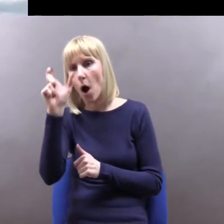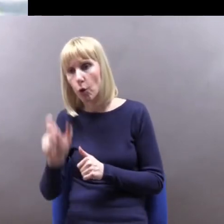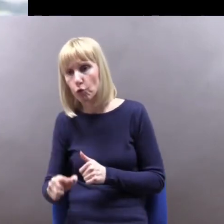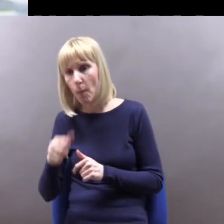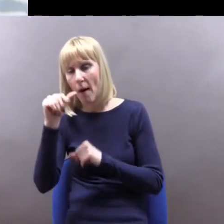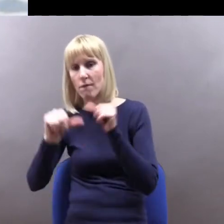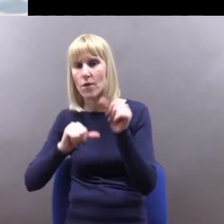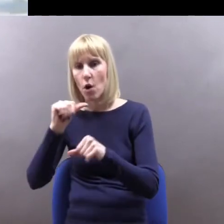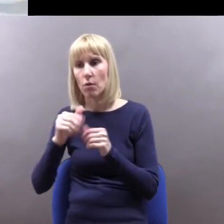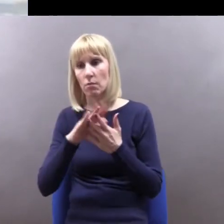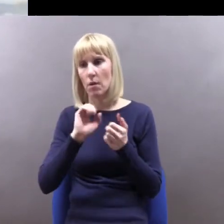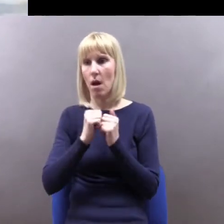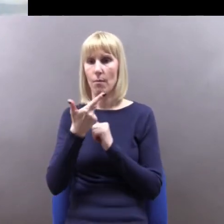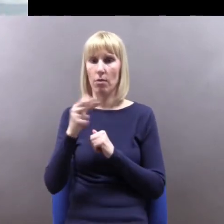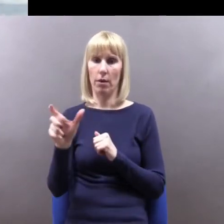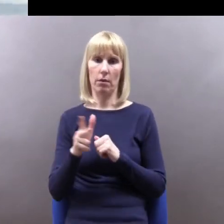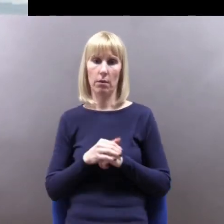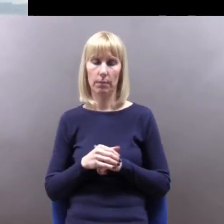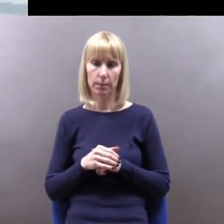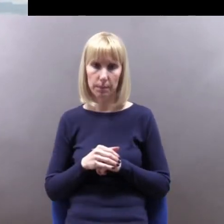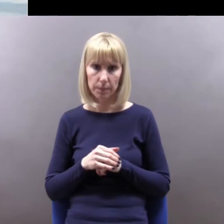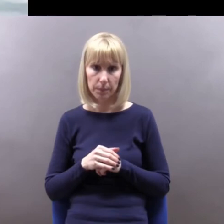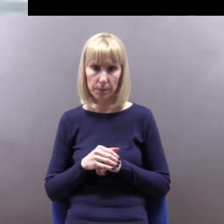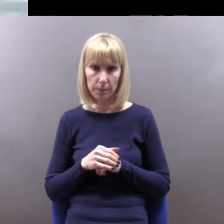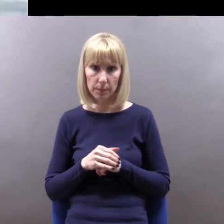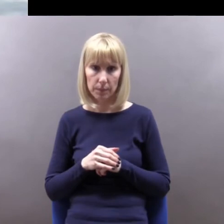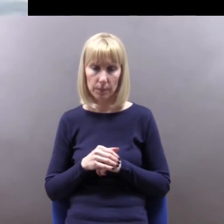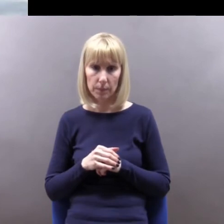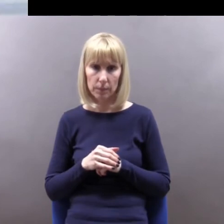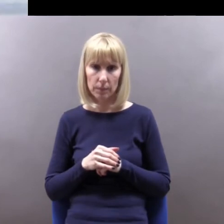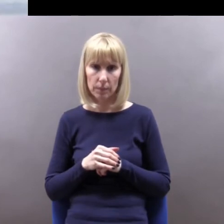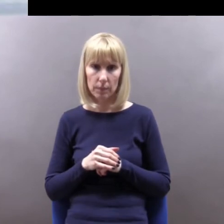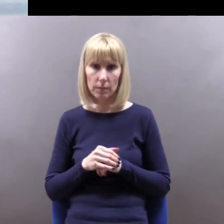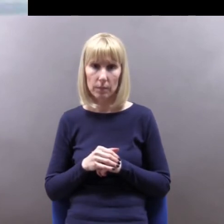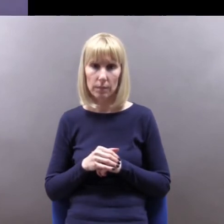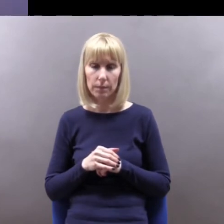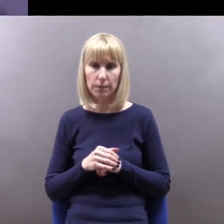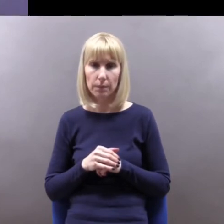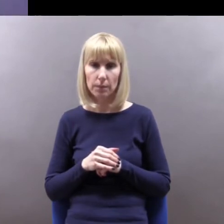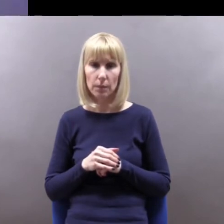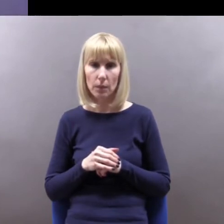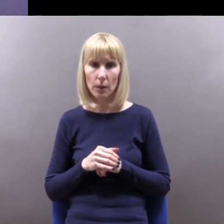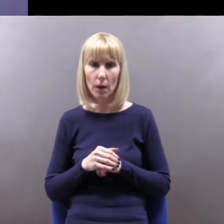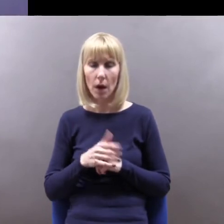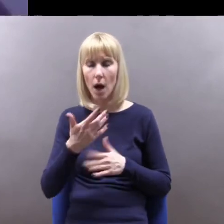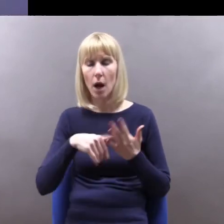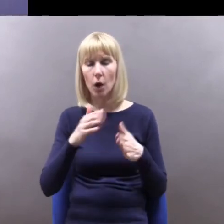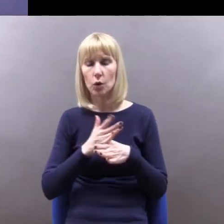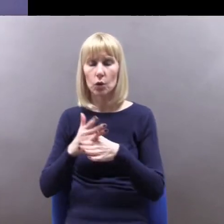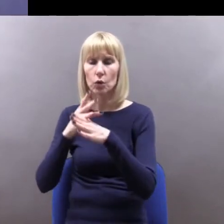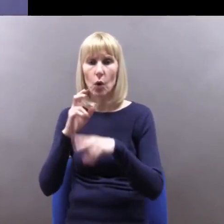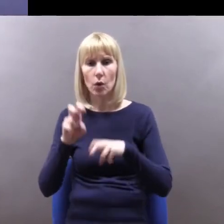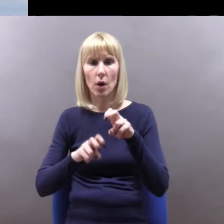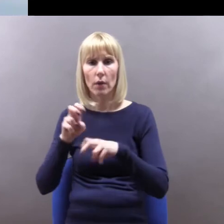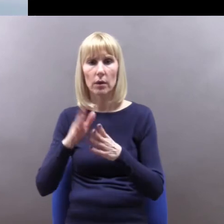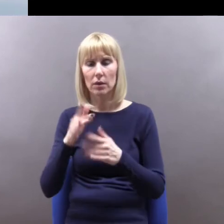I tutaj no, to z tym się zderzamy, tak? Bo a propos schodołazu, no to już tu był dzisiaj wywód. No, bo tak, tak. Jest, no ale nie